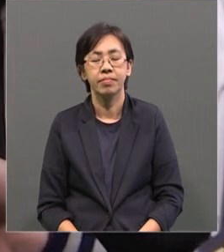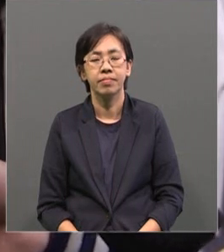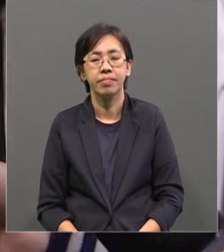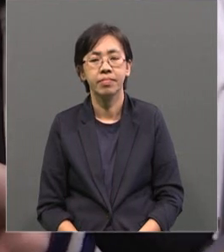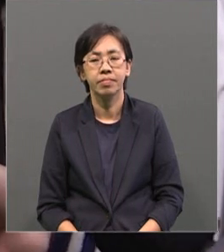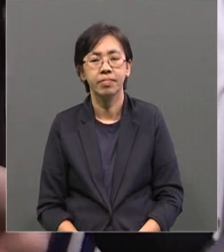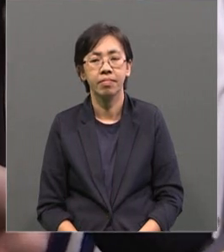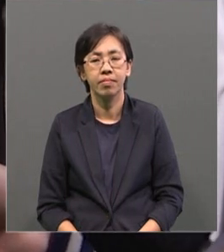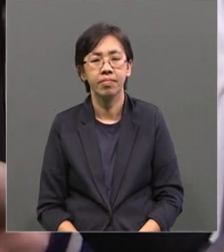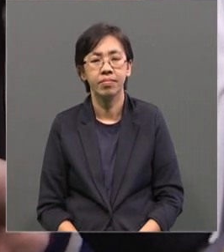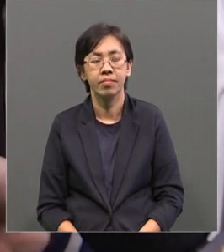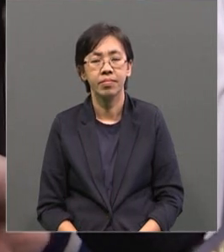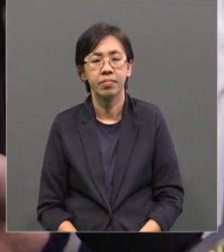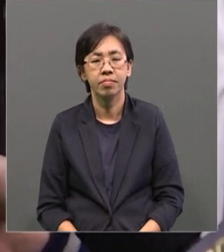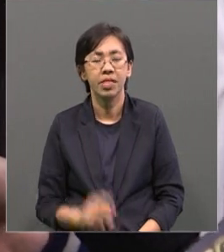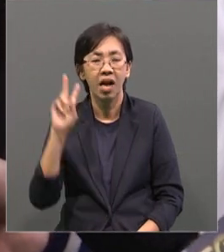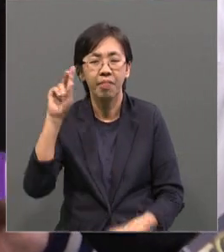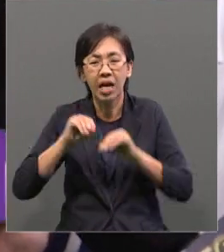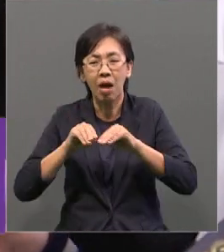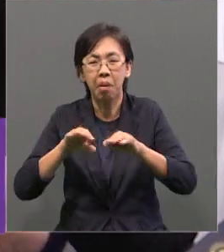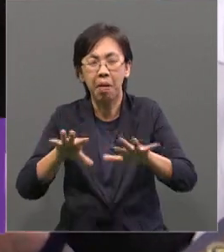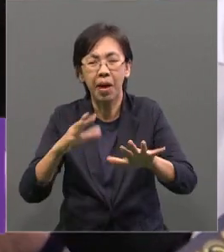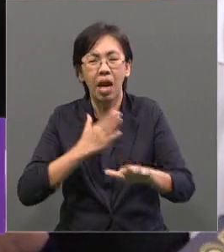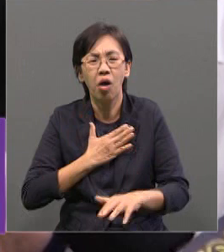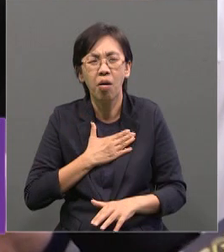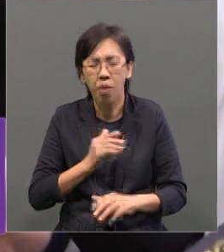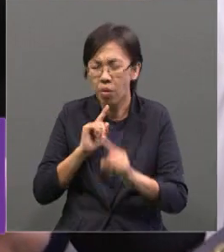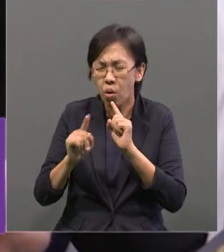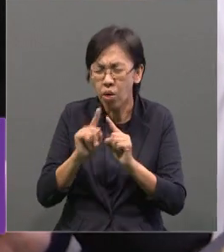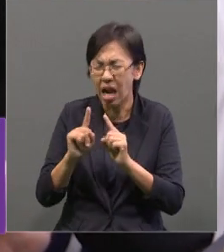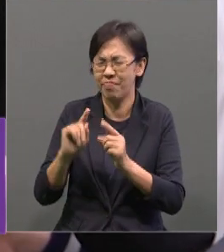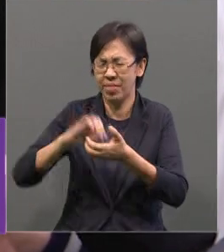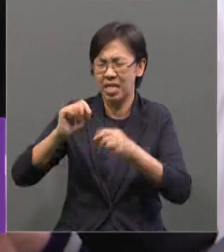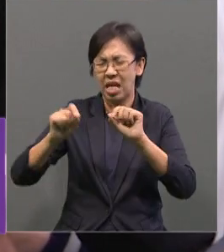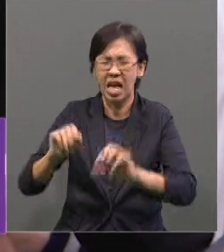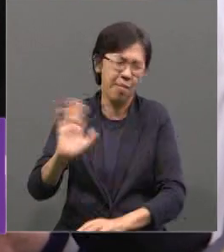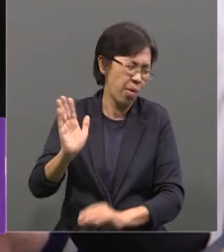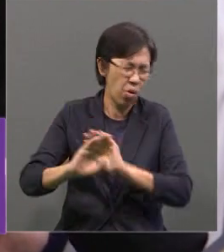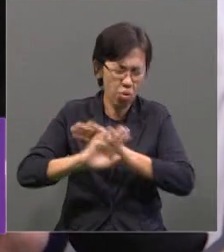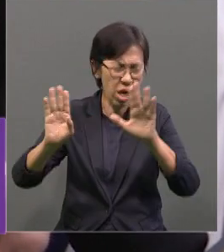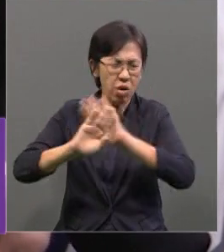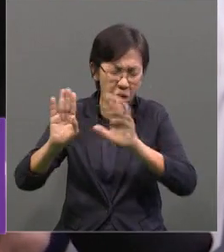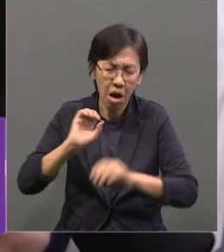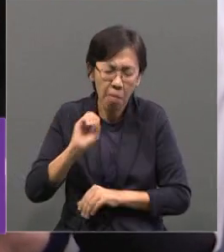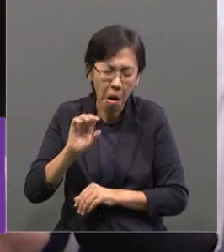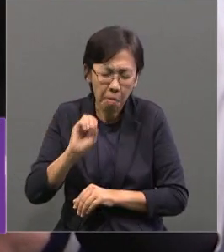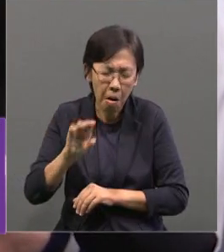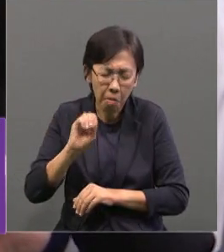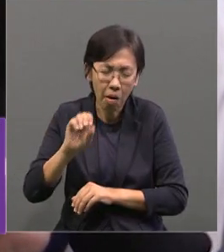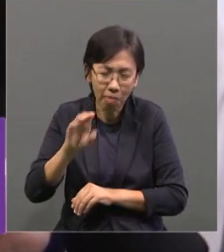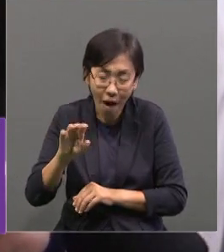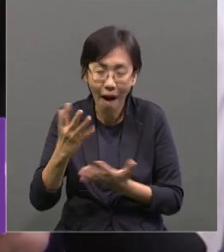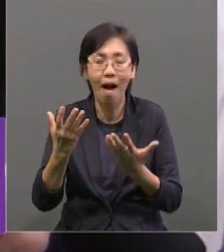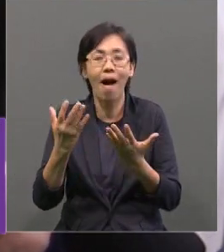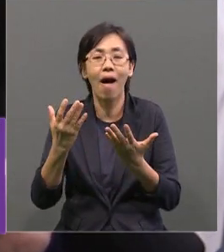ก็คือในช่วงที่มีกระแสเข้าแรงๆครับผมพยายามบอกยกเลิกสัญญาไปนานแล้วจนก็ได้วันก็ได้ได้มี